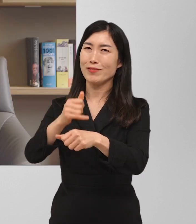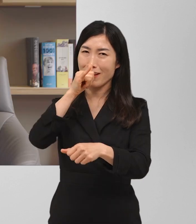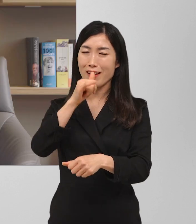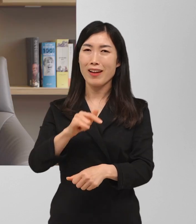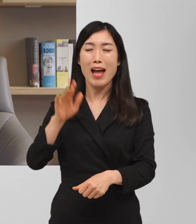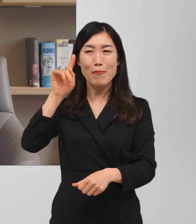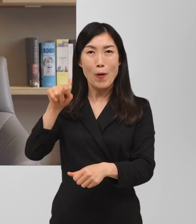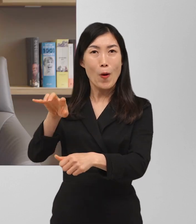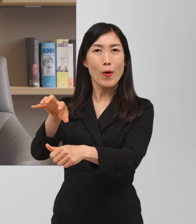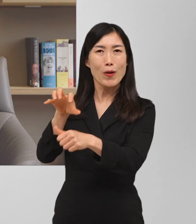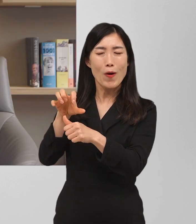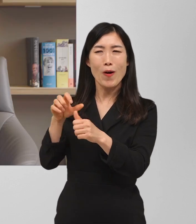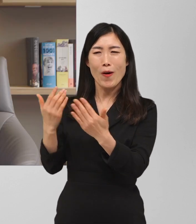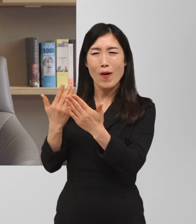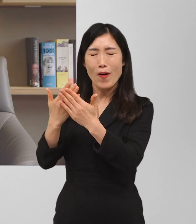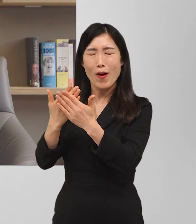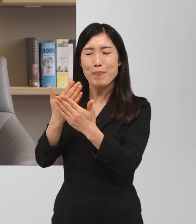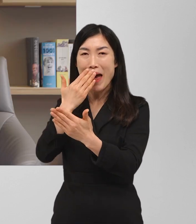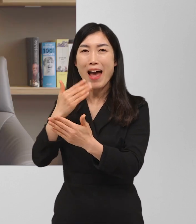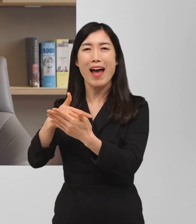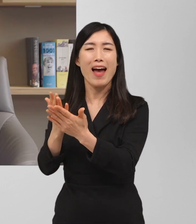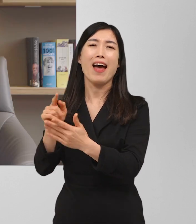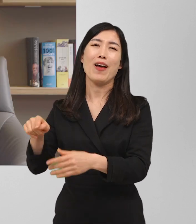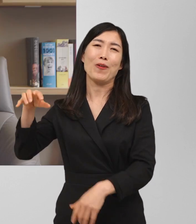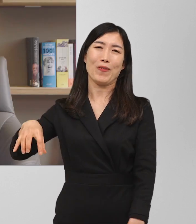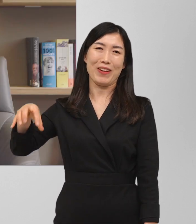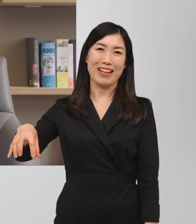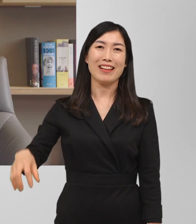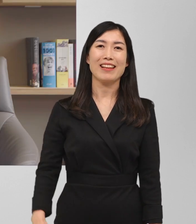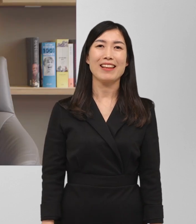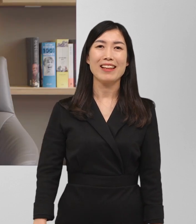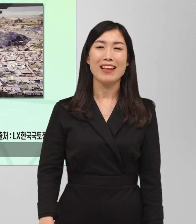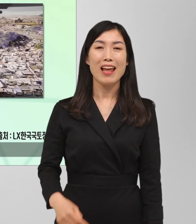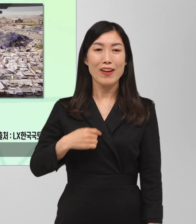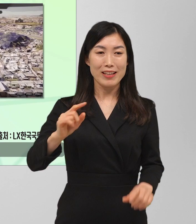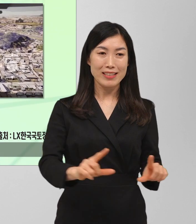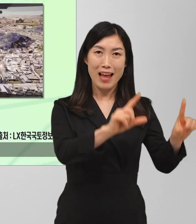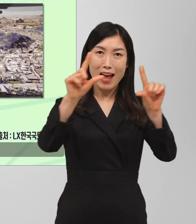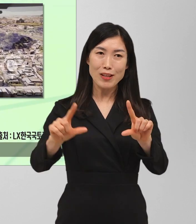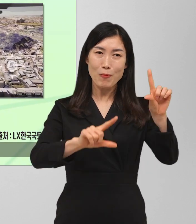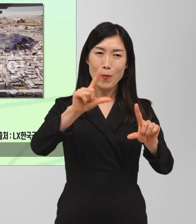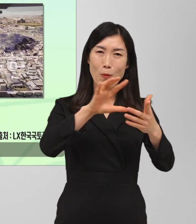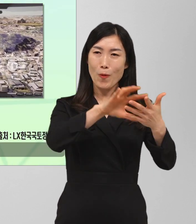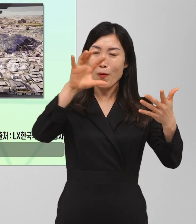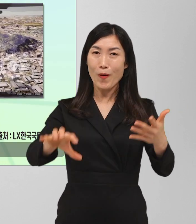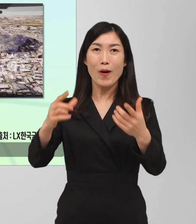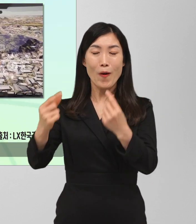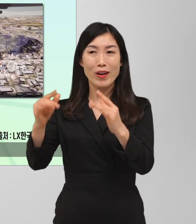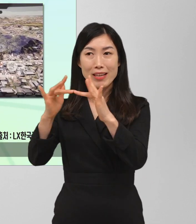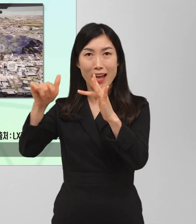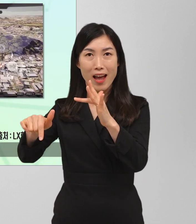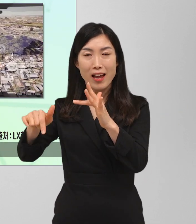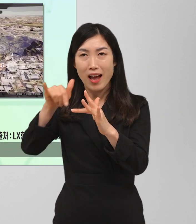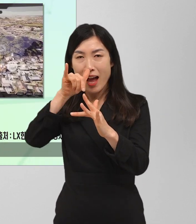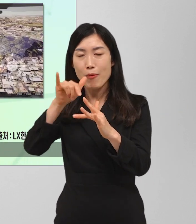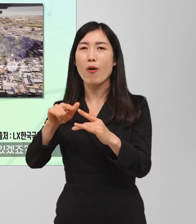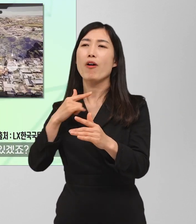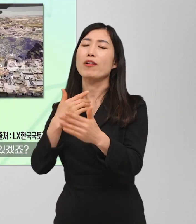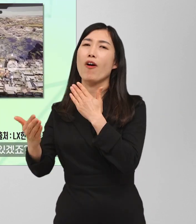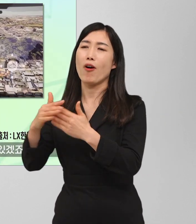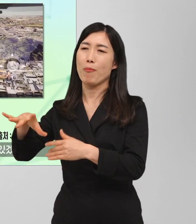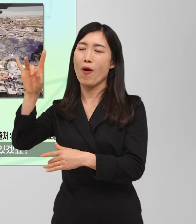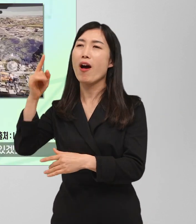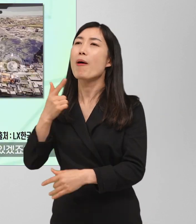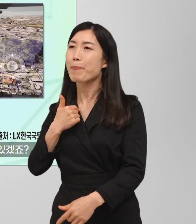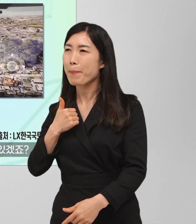의미합니다. 가장 무한한 응용 가능성을 가진 것은 바로 공간입니다. 우리가 살고 있는 이 세상이 가상으로 구현이 된다면